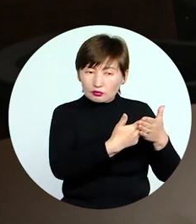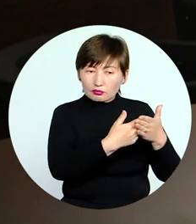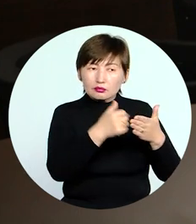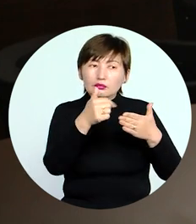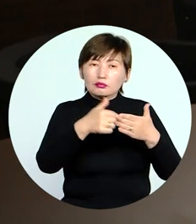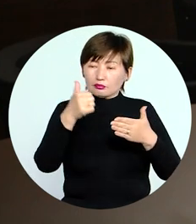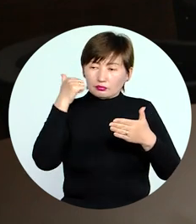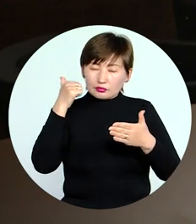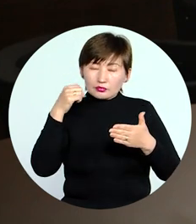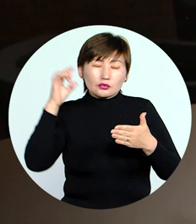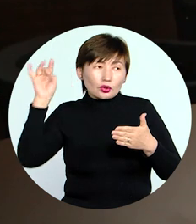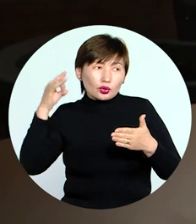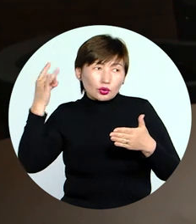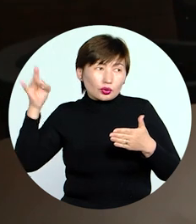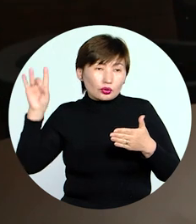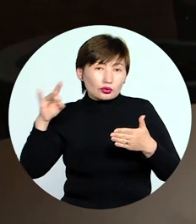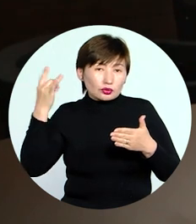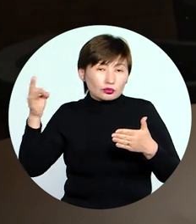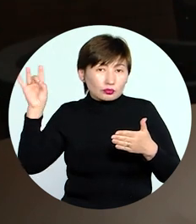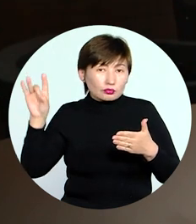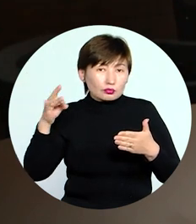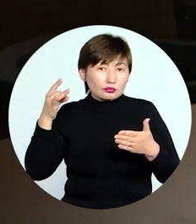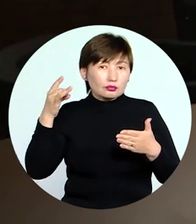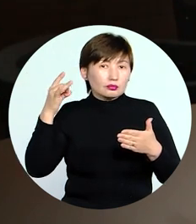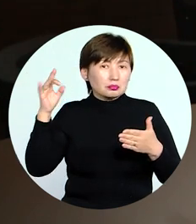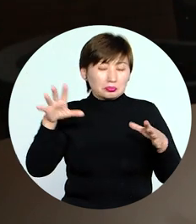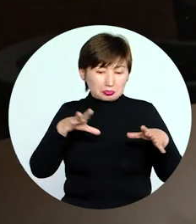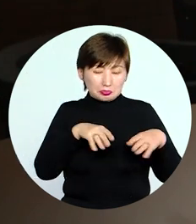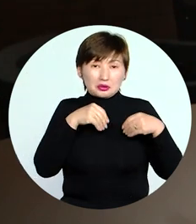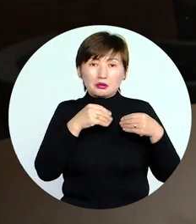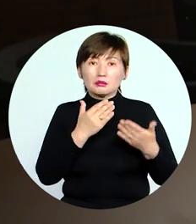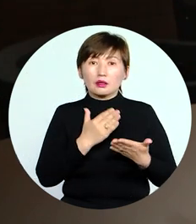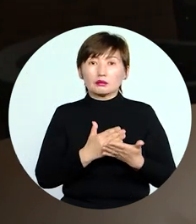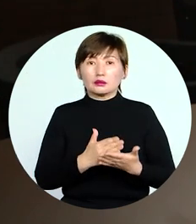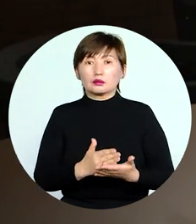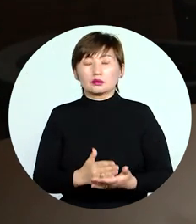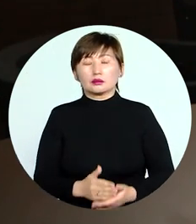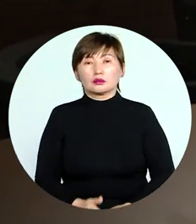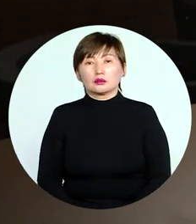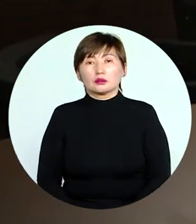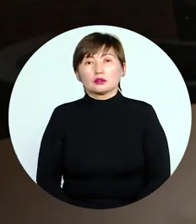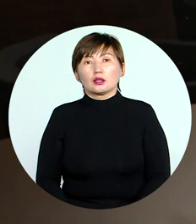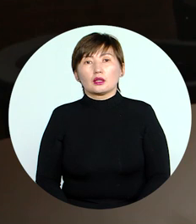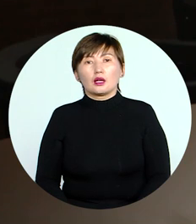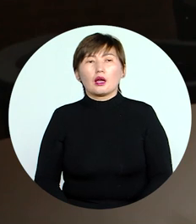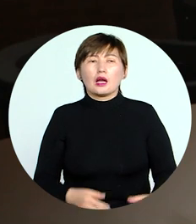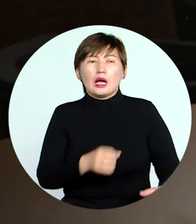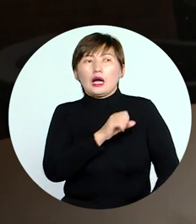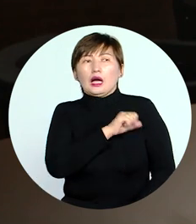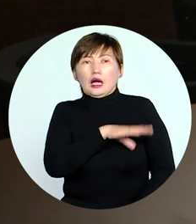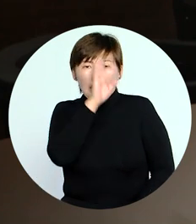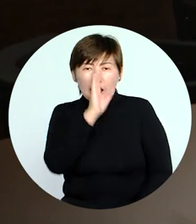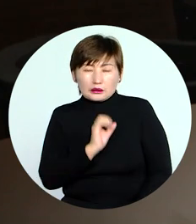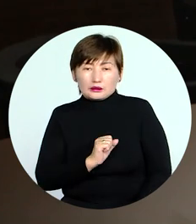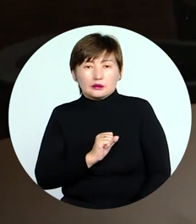дэлгэцийн кино гэсэн үг шүү дээ. Киногаар явж байгаа тэр ард нь явж байгаа хөвшгөлж байгаа хөгжмөөр бид нар эсвэл айцыг мэдэрсэн.